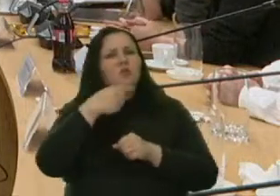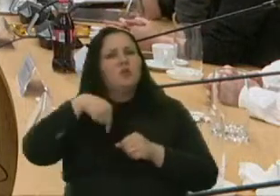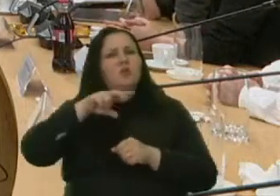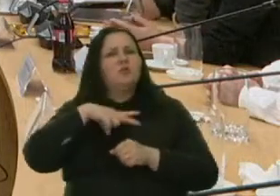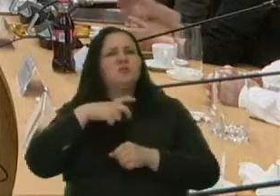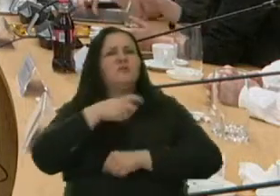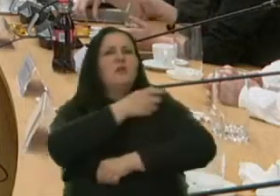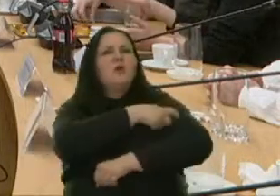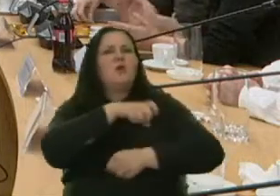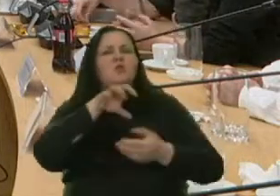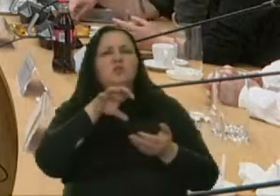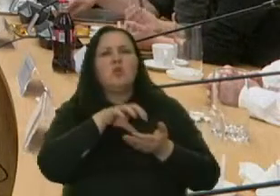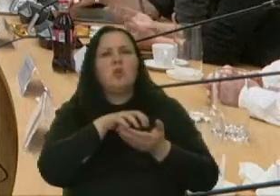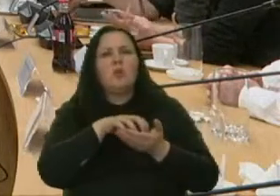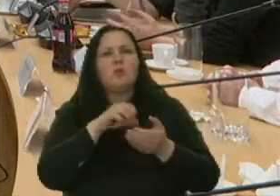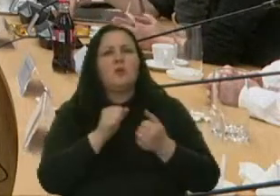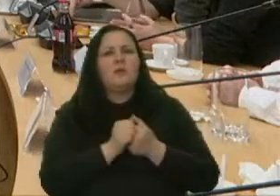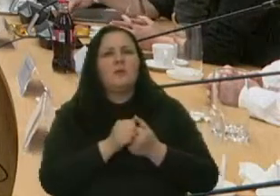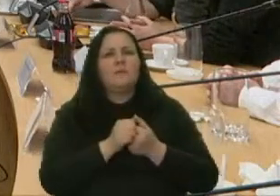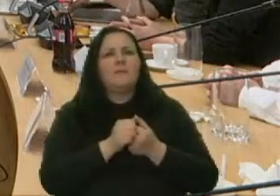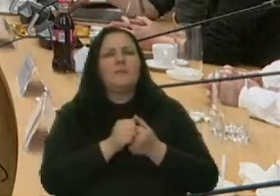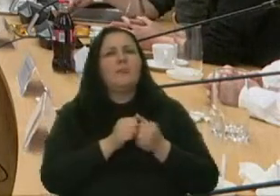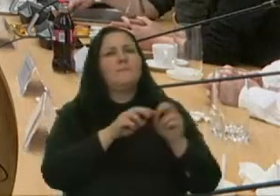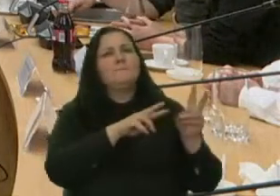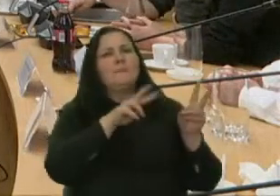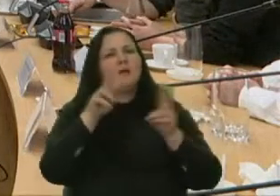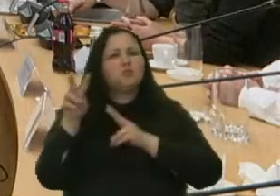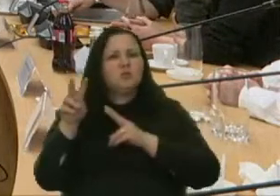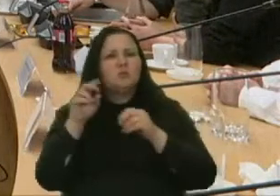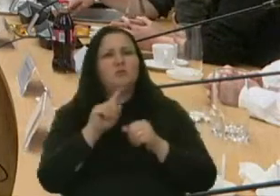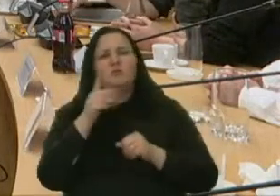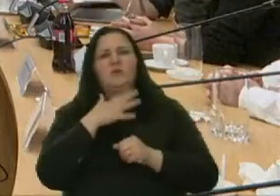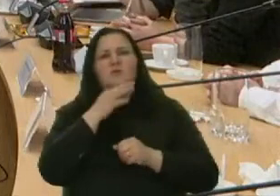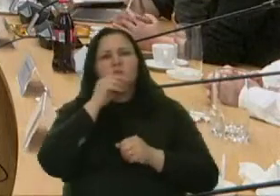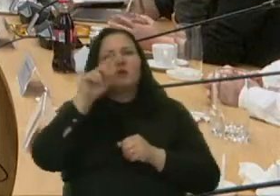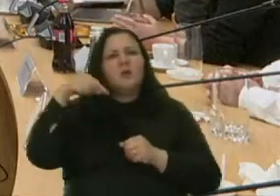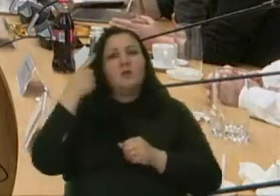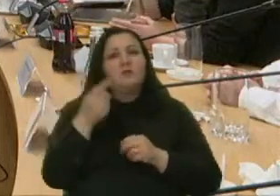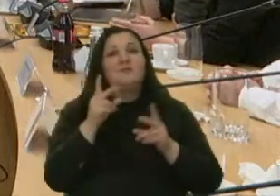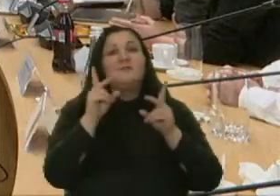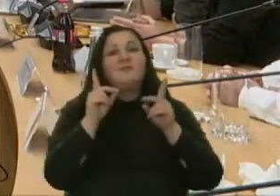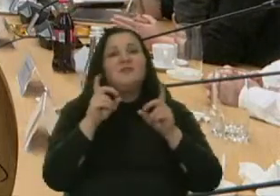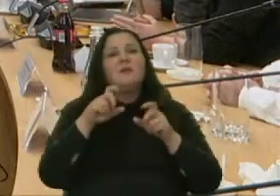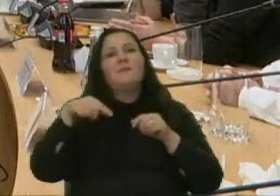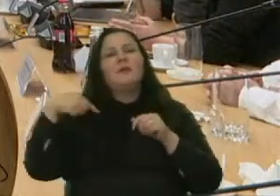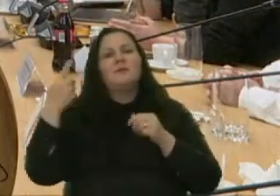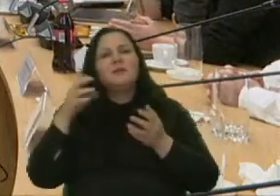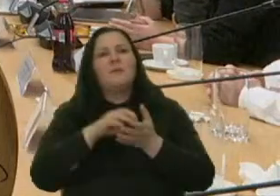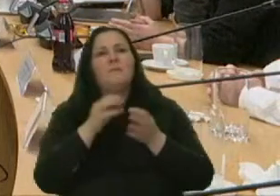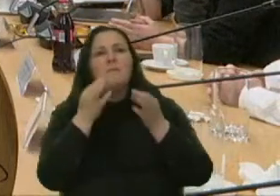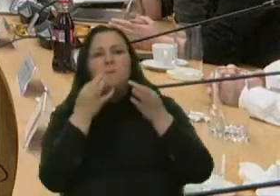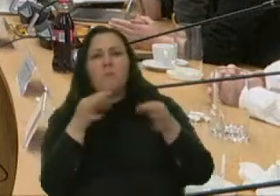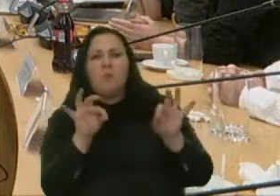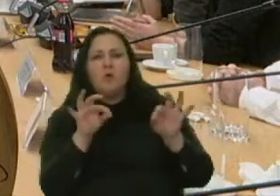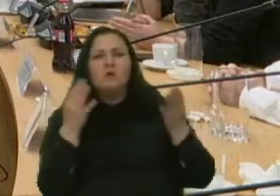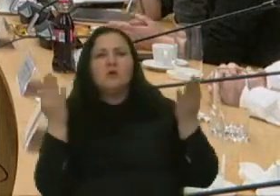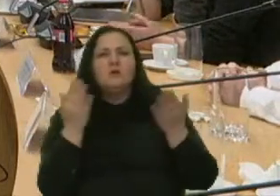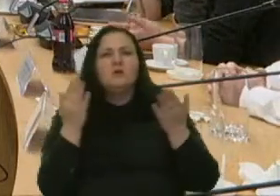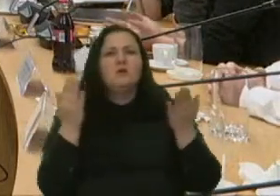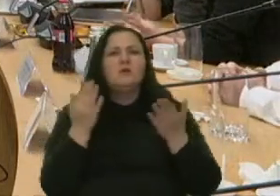în consiliul local nu vreau să fi la majoritari Nu vreau să zic altceva Pe de altă parte modul în